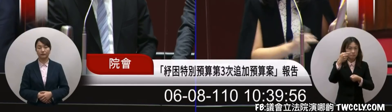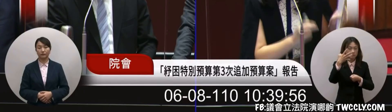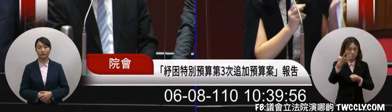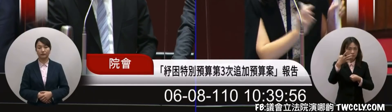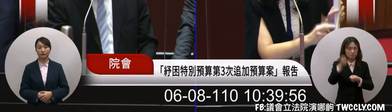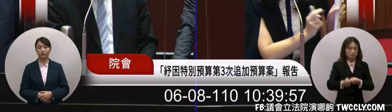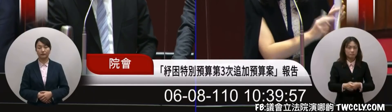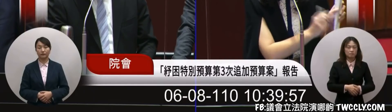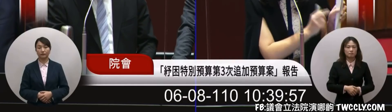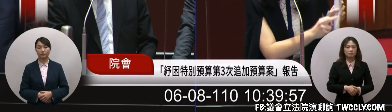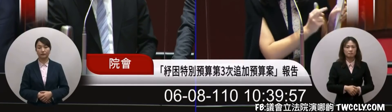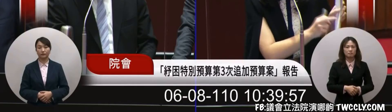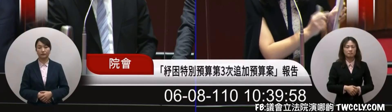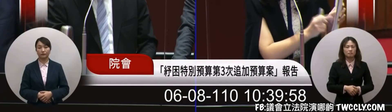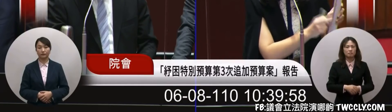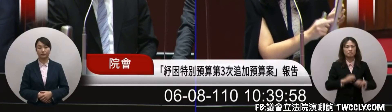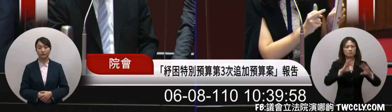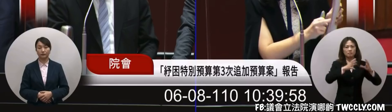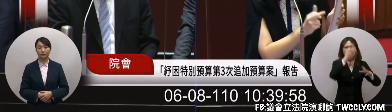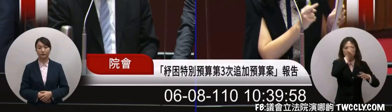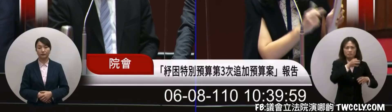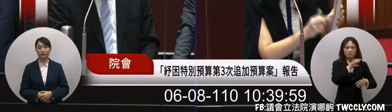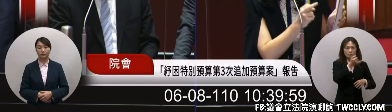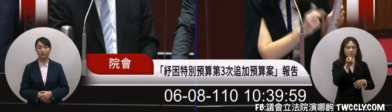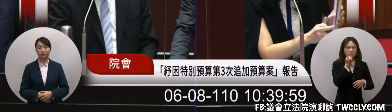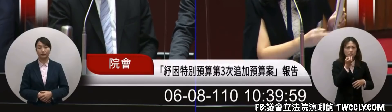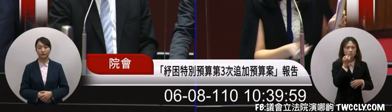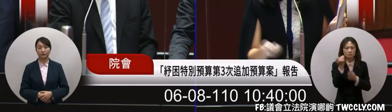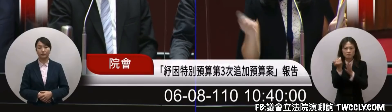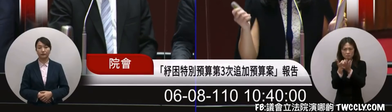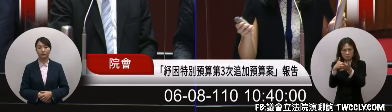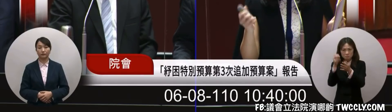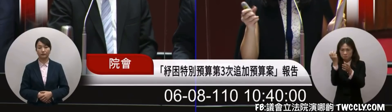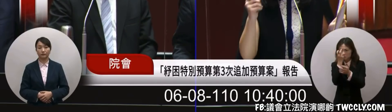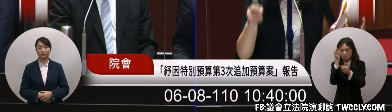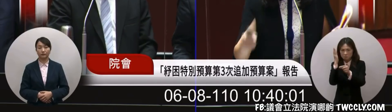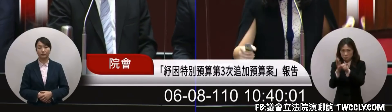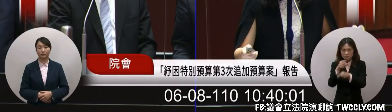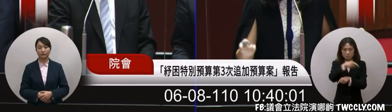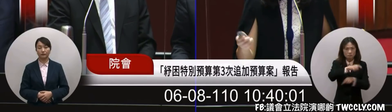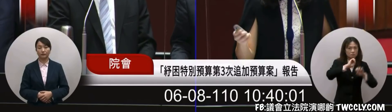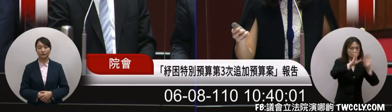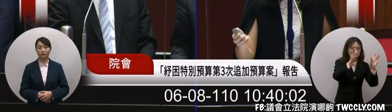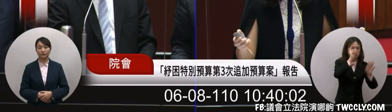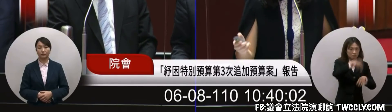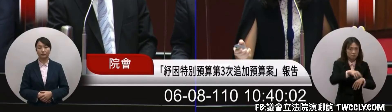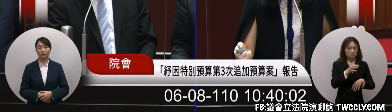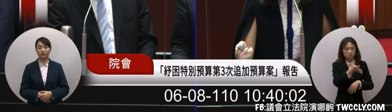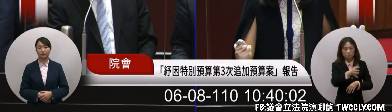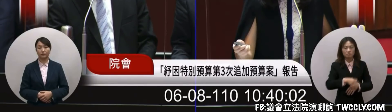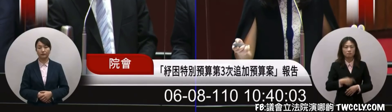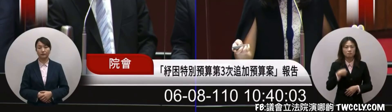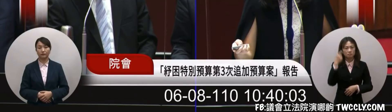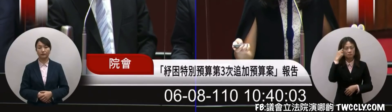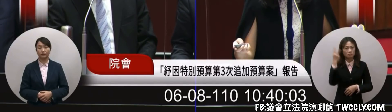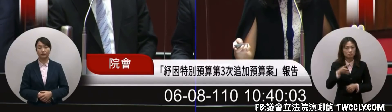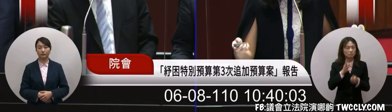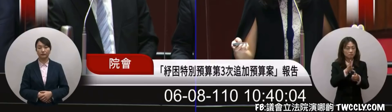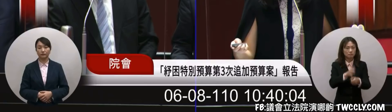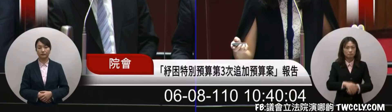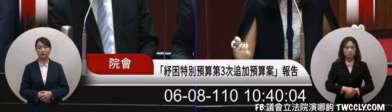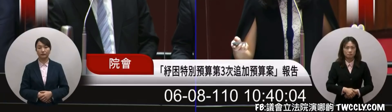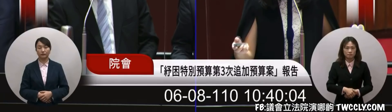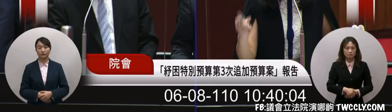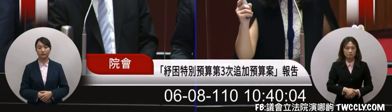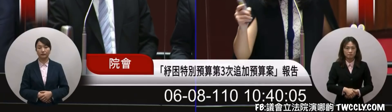可以对于我们还在审查的预算提出这样的政策宣导，但是我有一个问题想要请教一下，我们现在哦，这